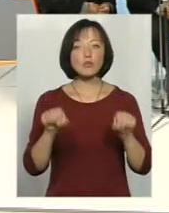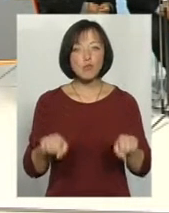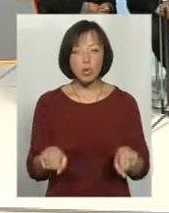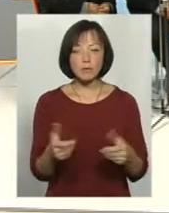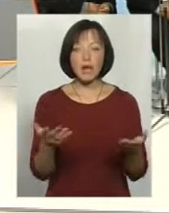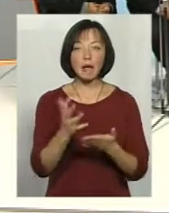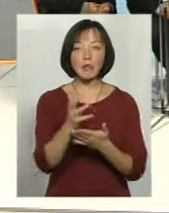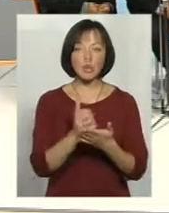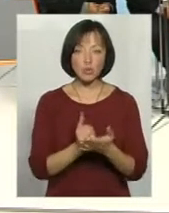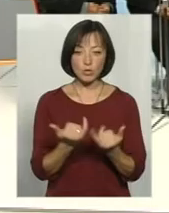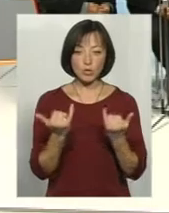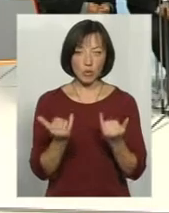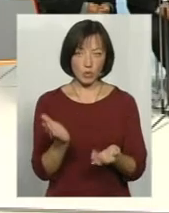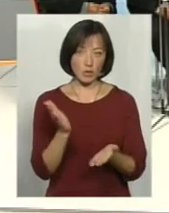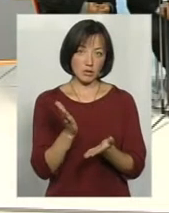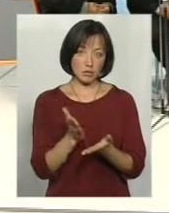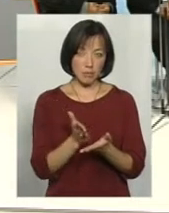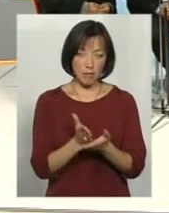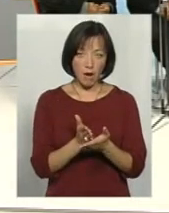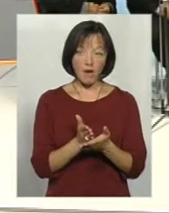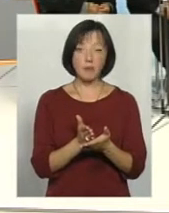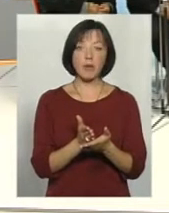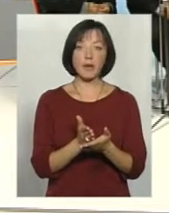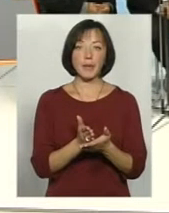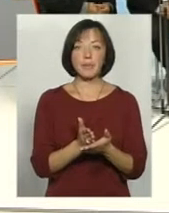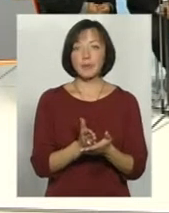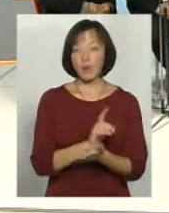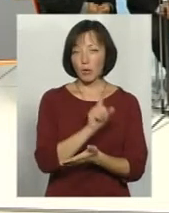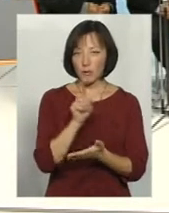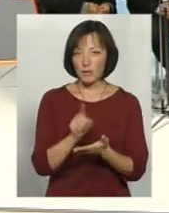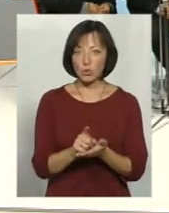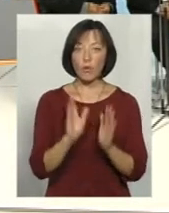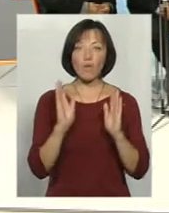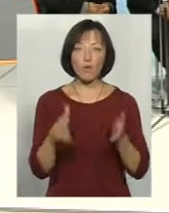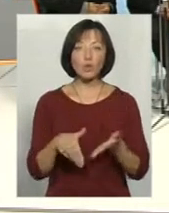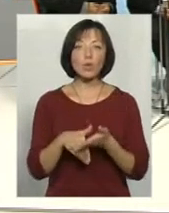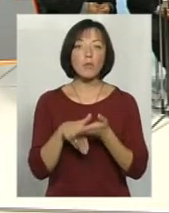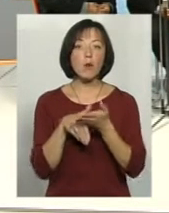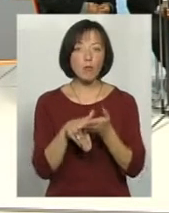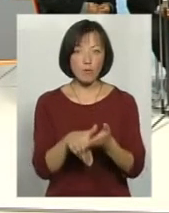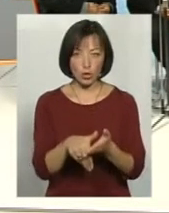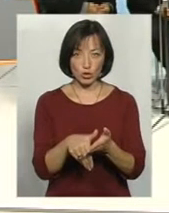яким ми ресурсом на сьогодні, скажімо так, розполагаємо, ми обов'язково допоможемо.